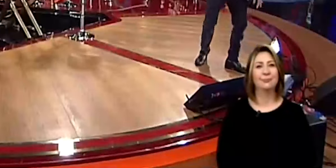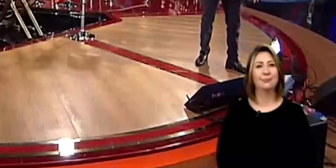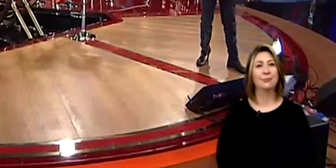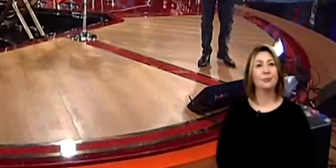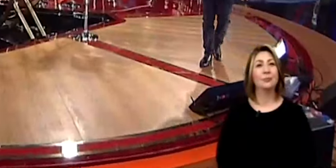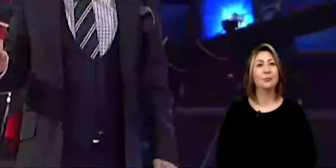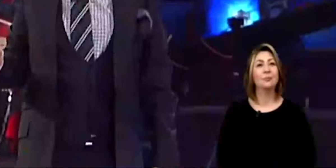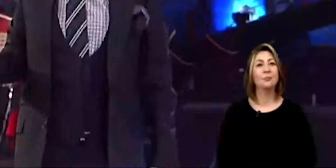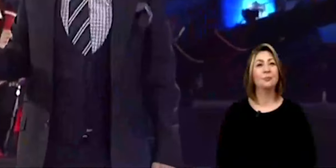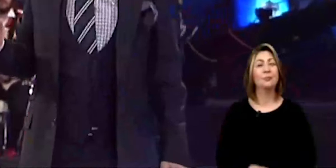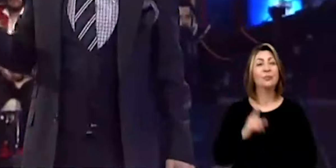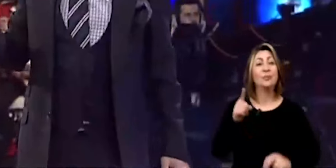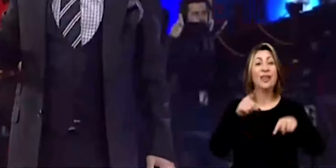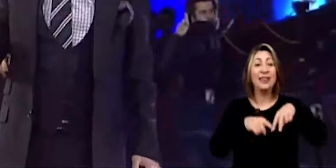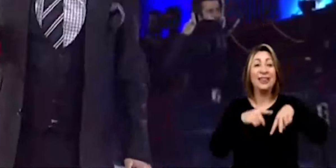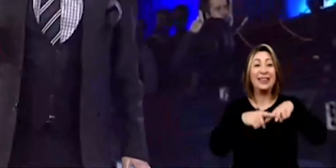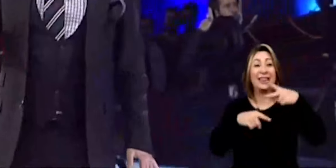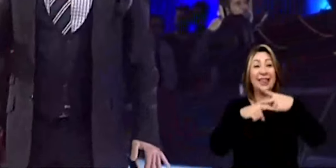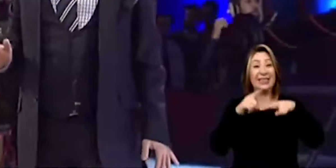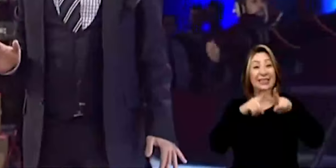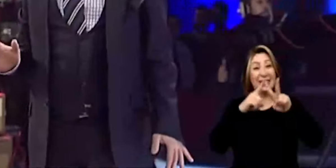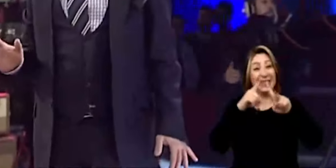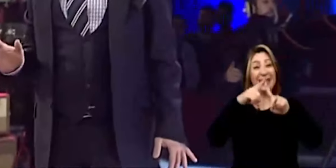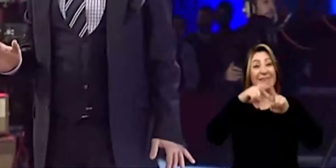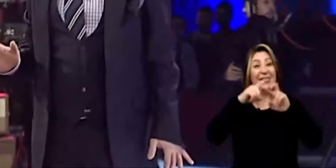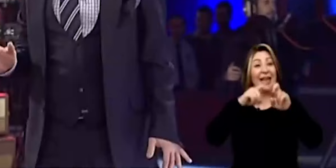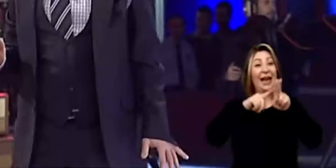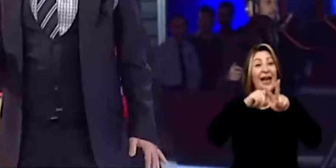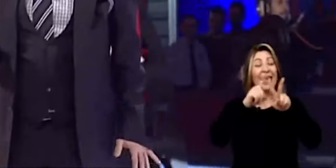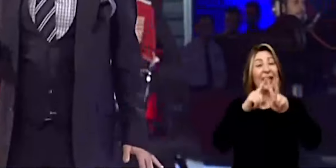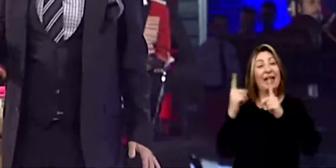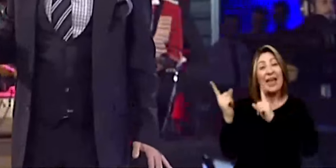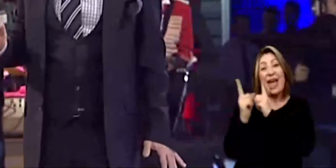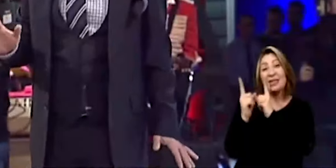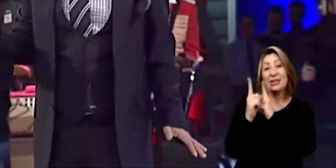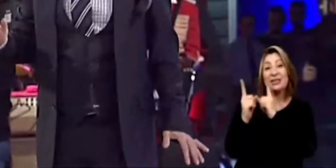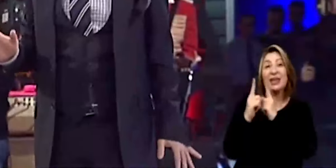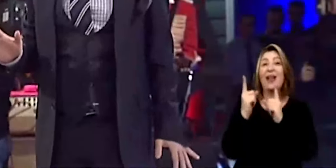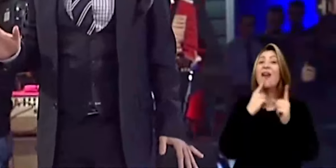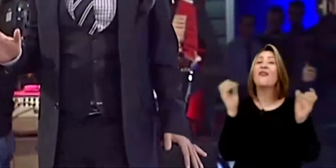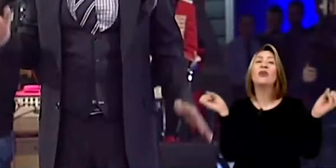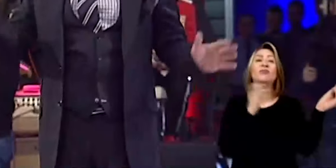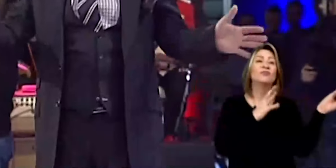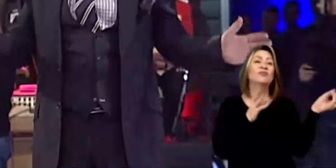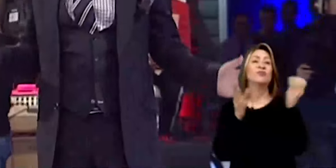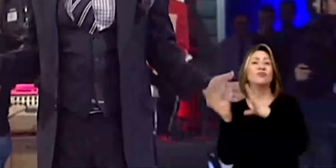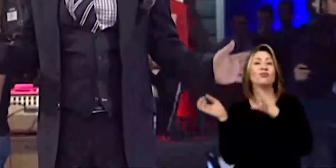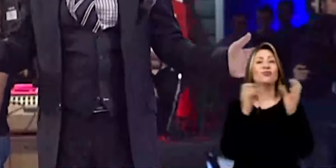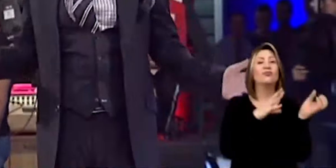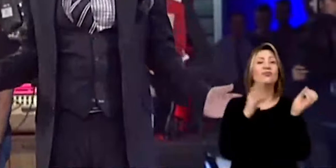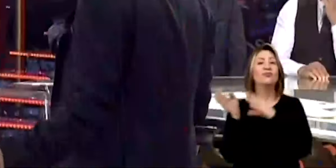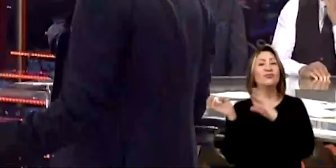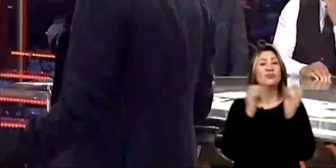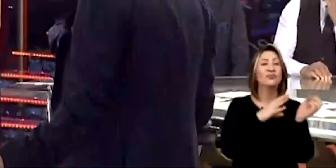Bu da Nazan'la Tarkan'ın karşılıklı şey atışması, tekerleme atışması. Bu